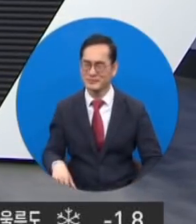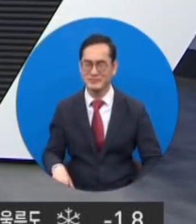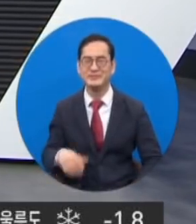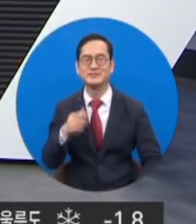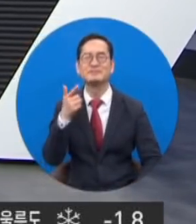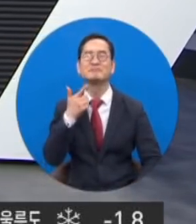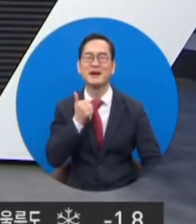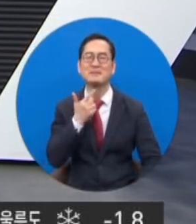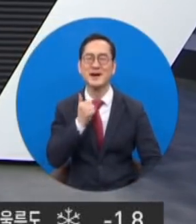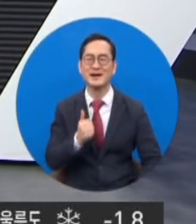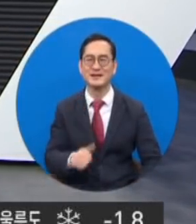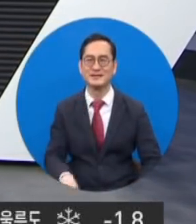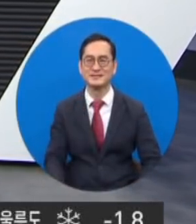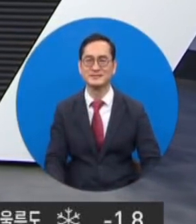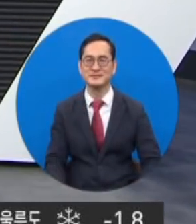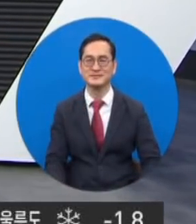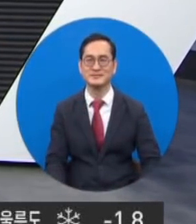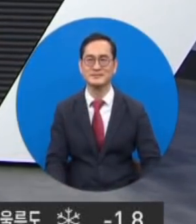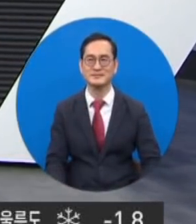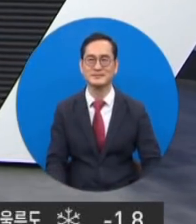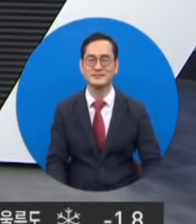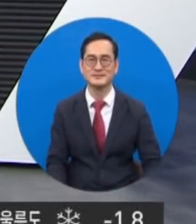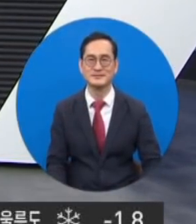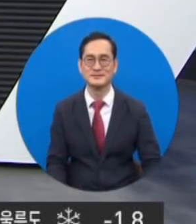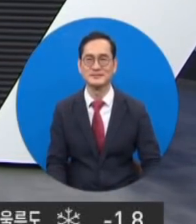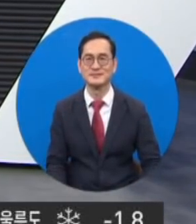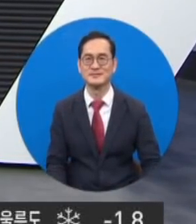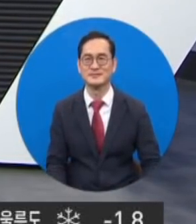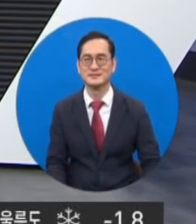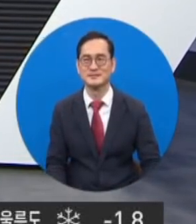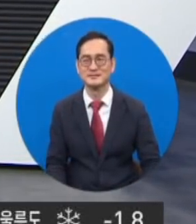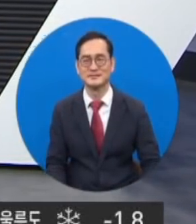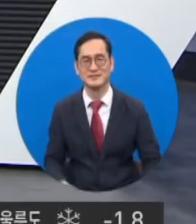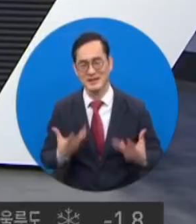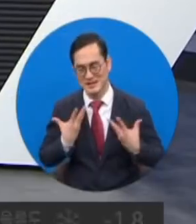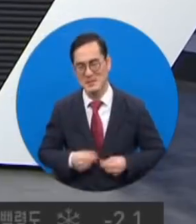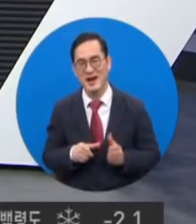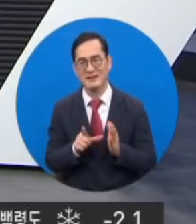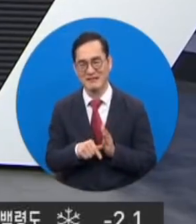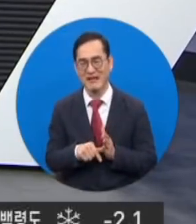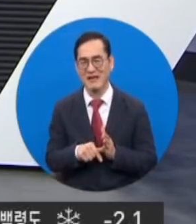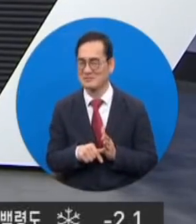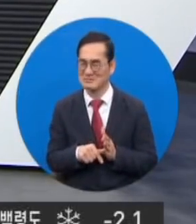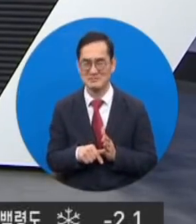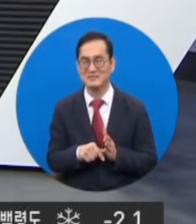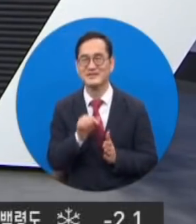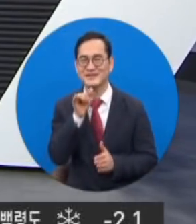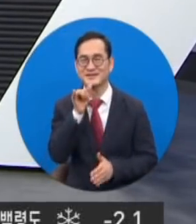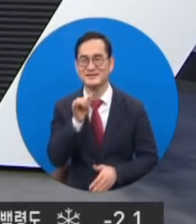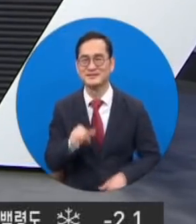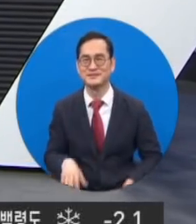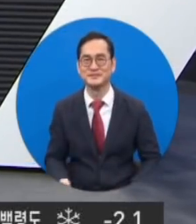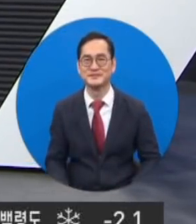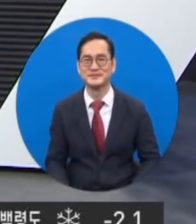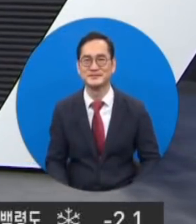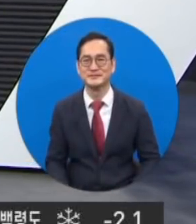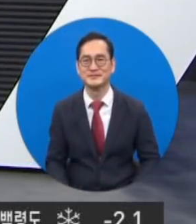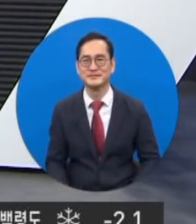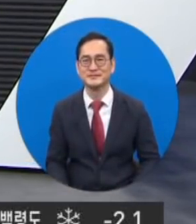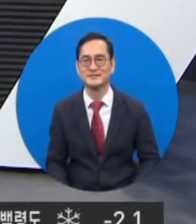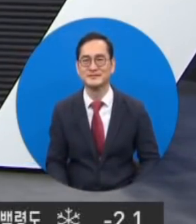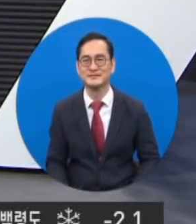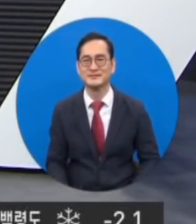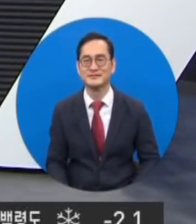모습인데 저거는 굉장히 이게 못마땅할 때 많이 나타나는 그 습관인 것 같습니다만 어쨌든 단일화가 결렬되면서 두